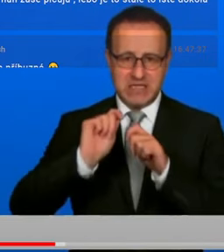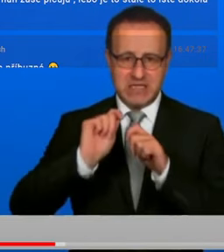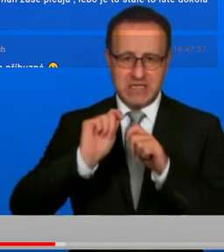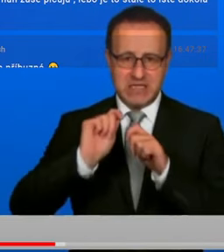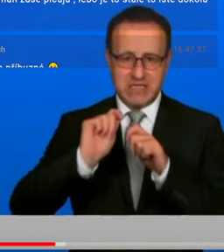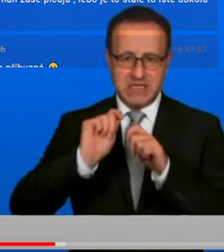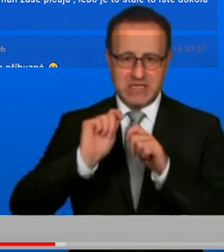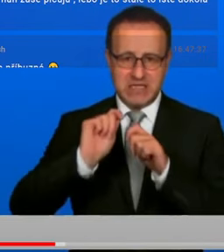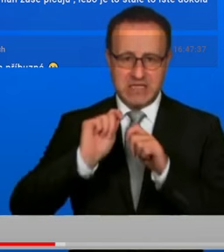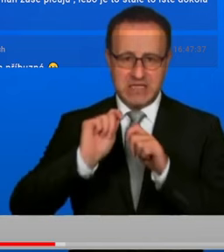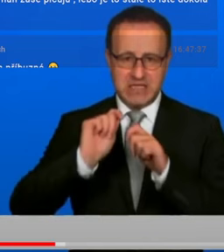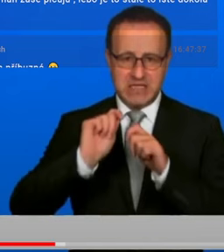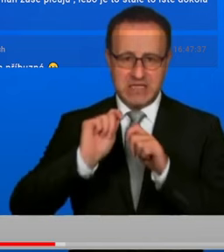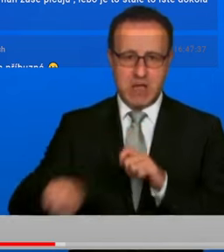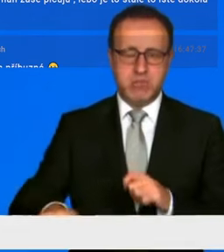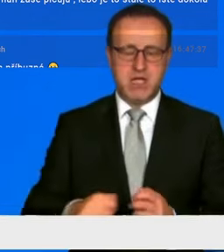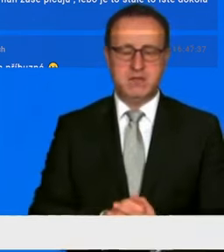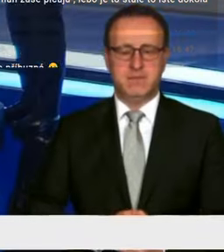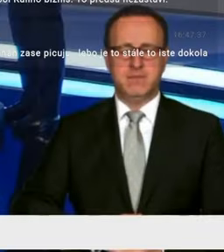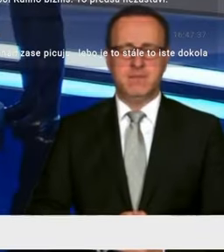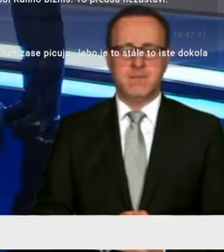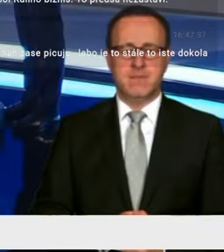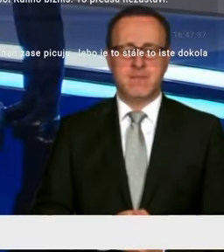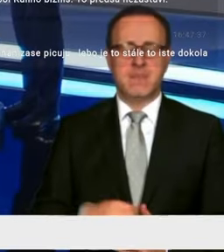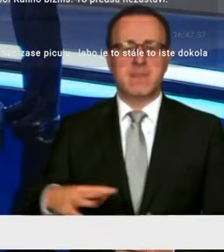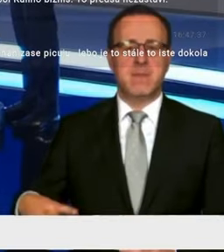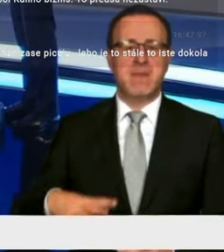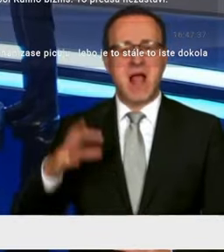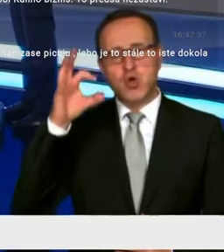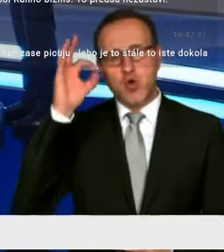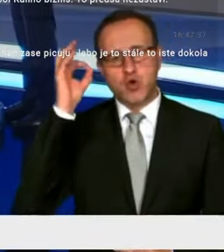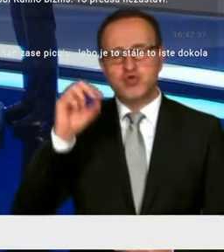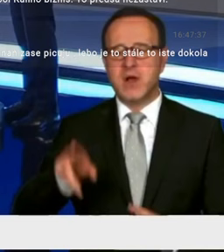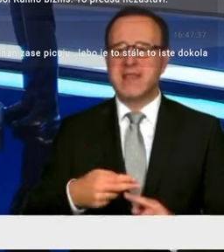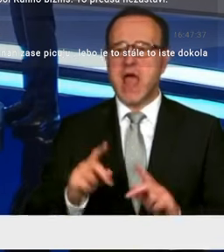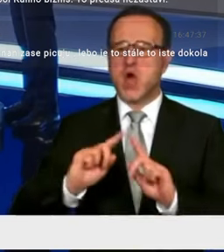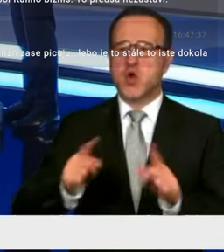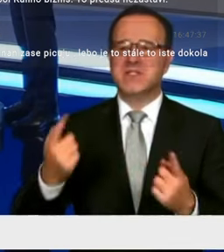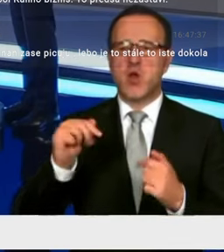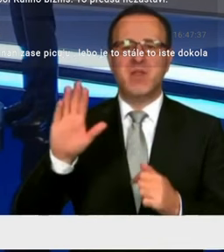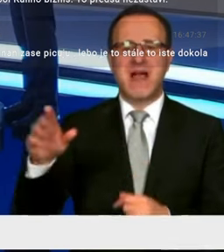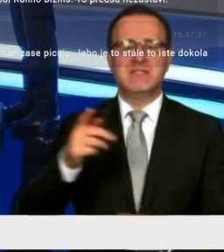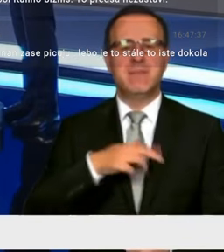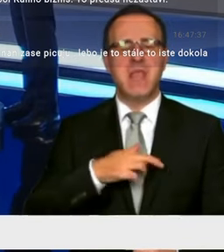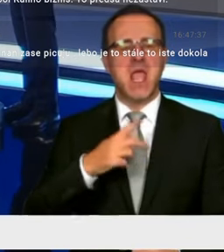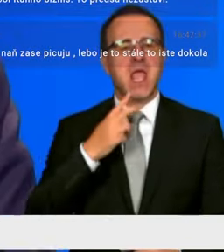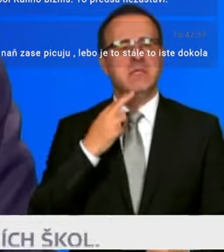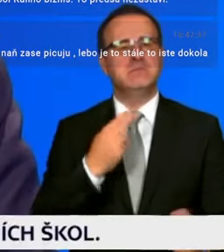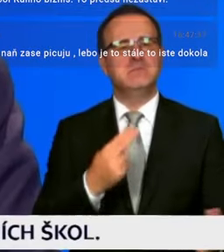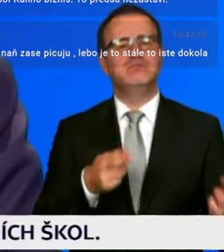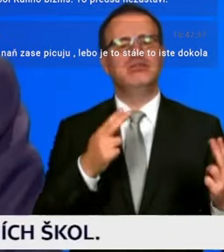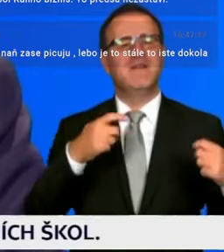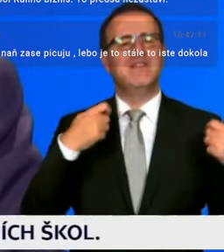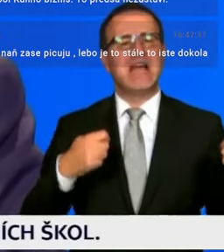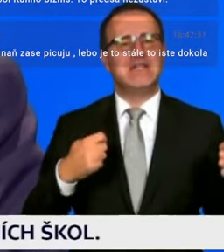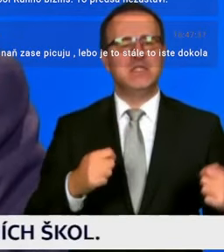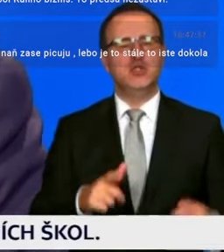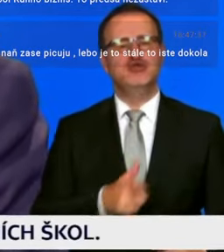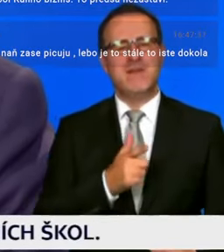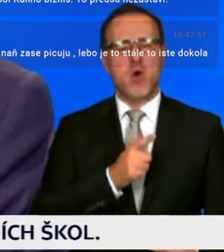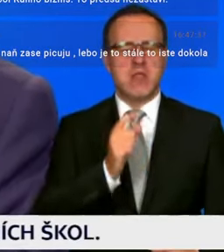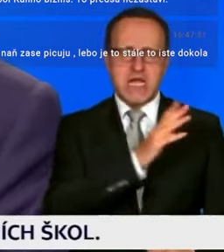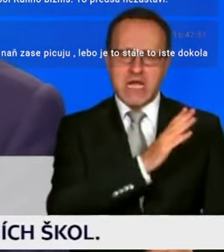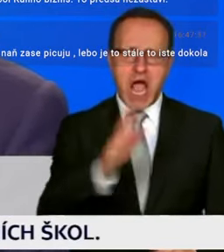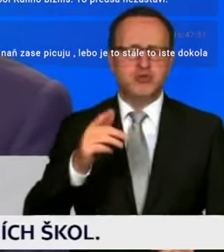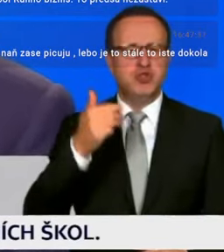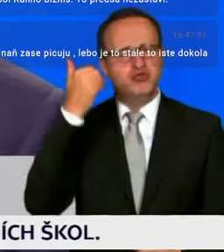veľmi dobré veľmi dobré mne je cenný každý život človeka na tomto svete to je jedno či je to ruský vojak alebo ukrajinský vojak a